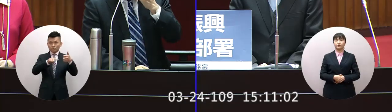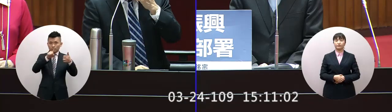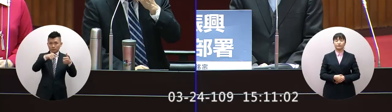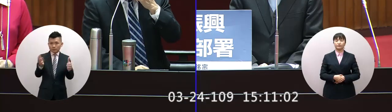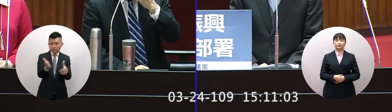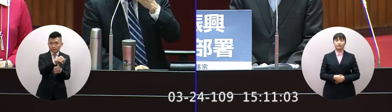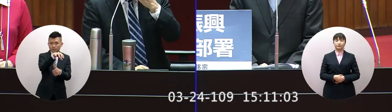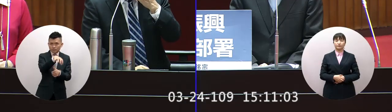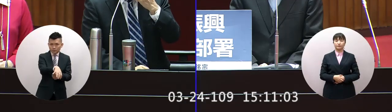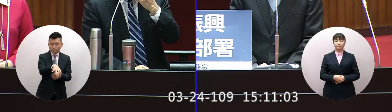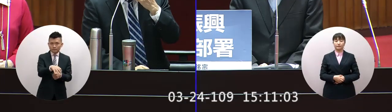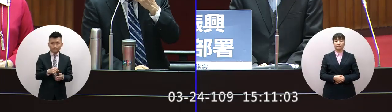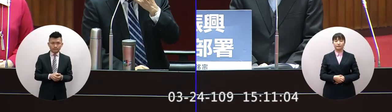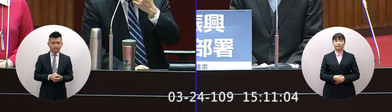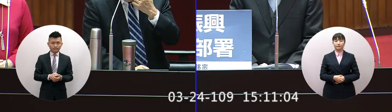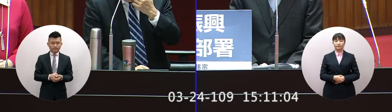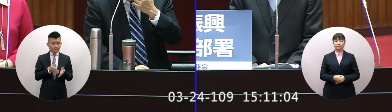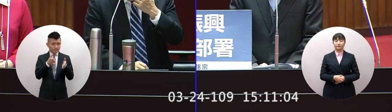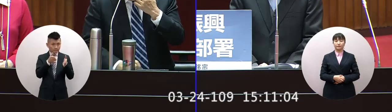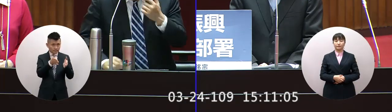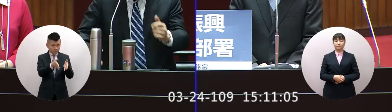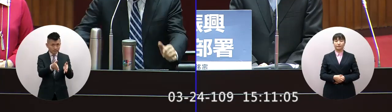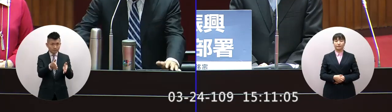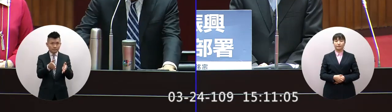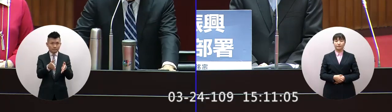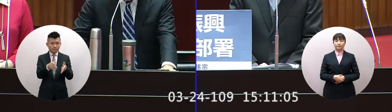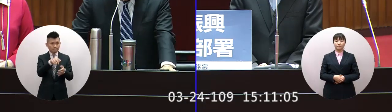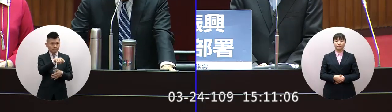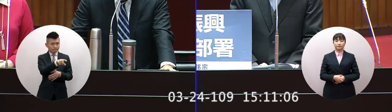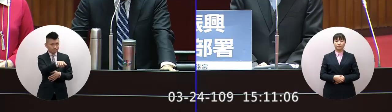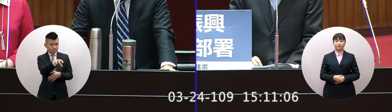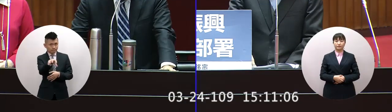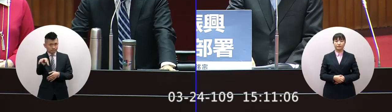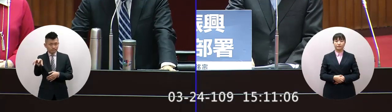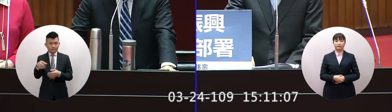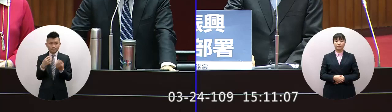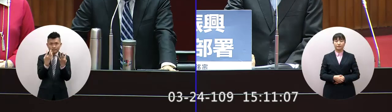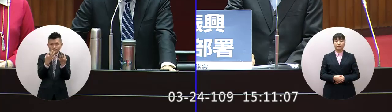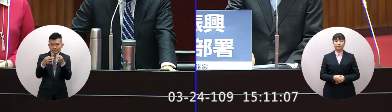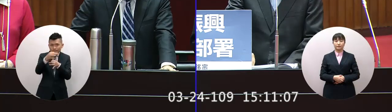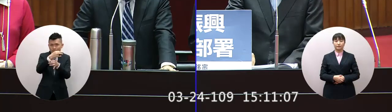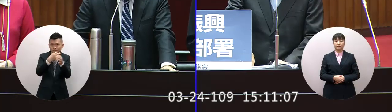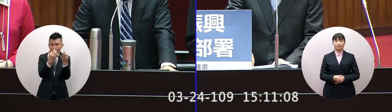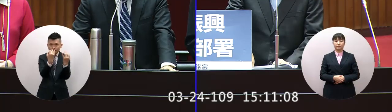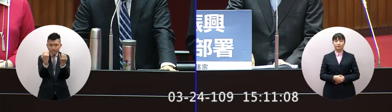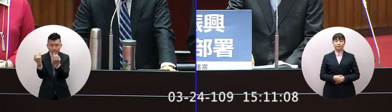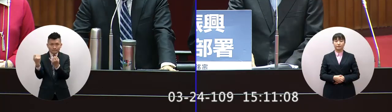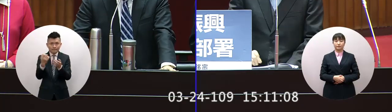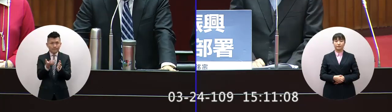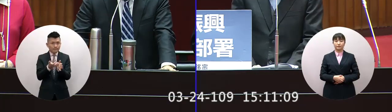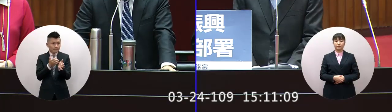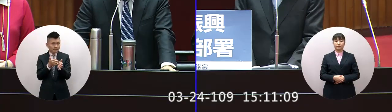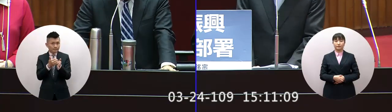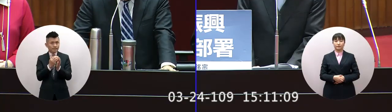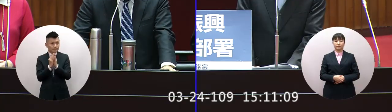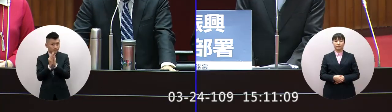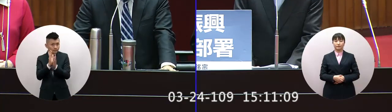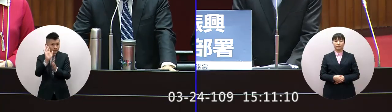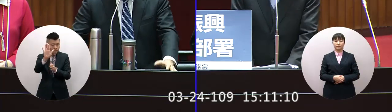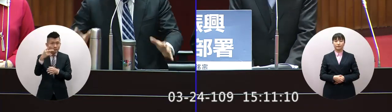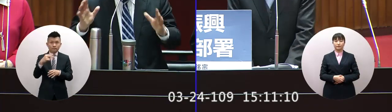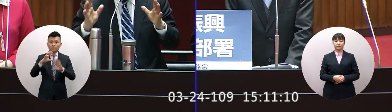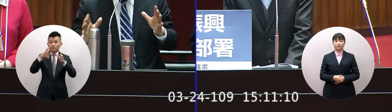处随时都针对这些来进行经济预测，同时总统也特